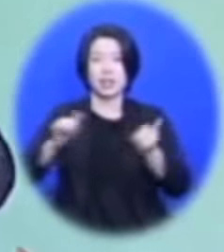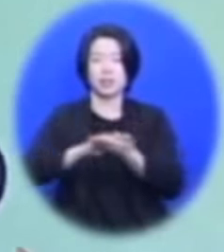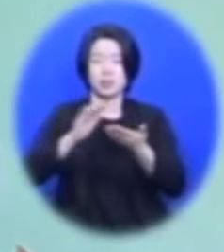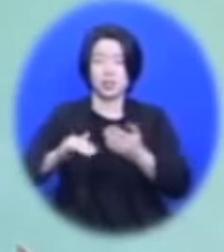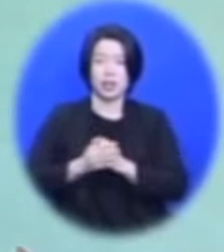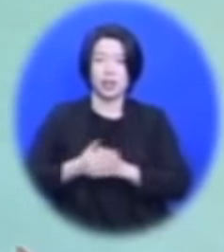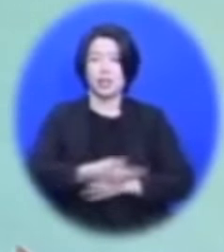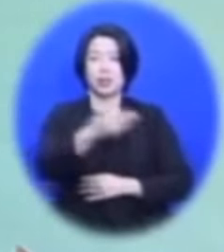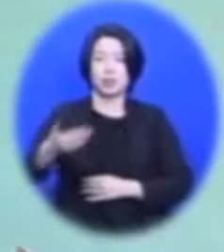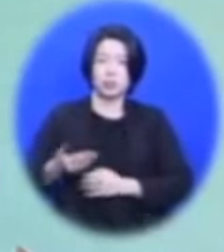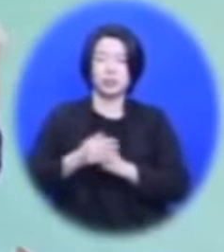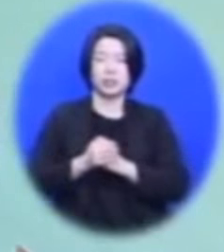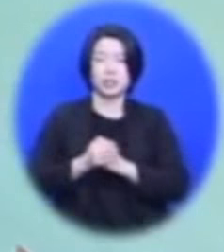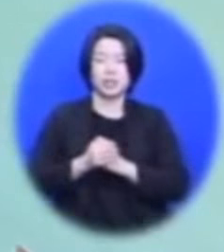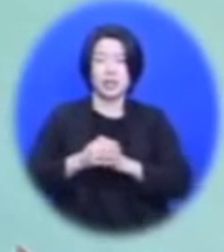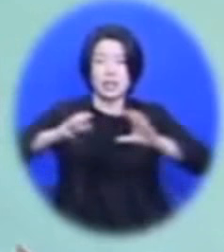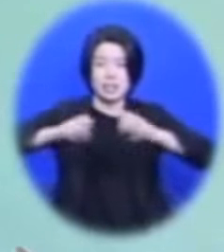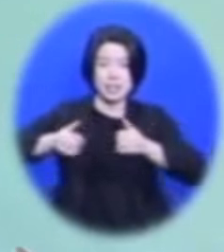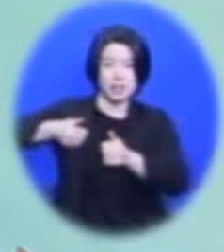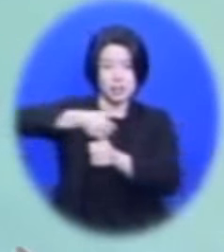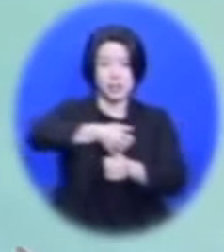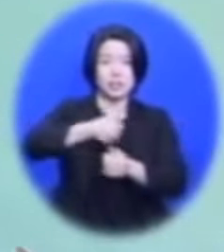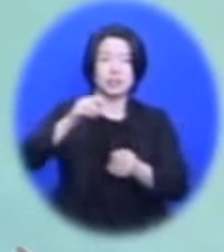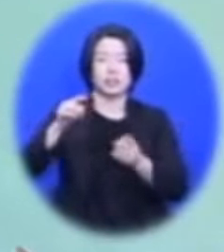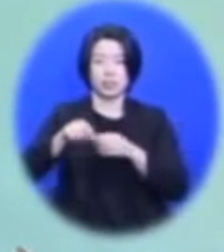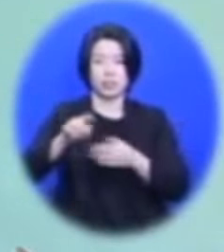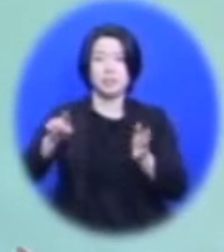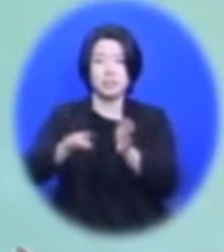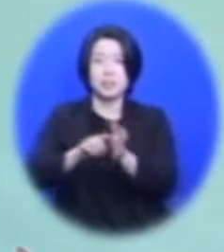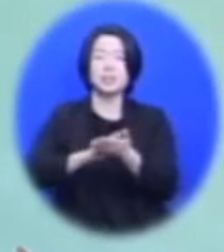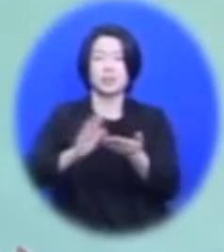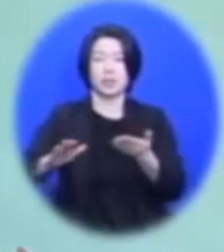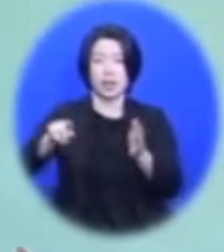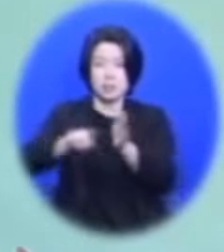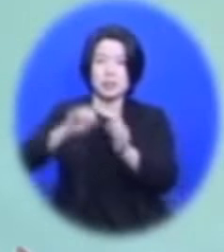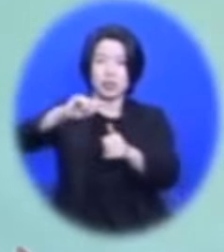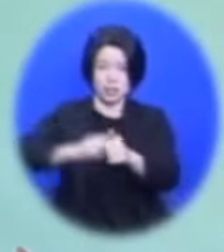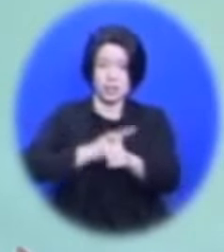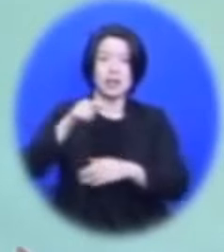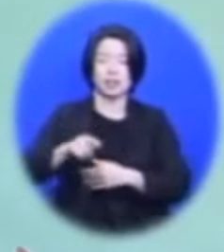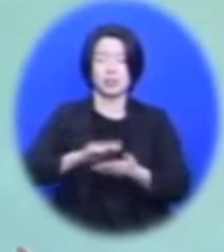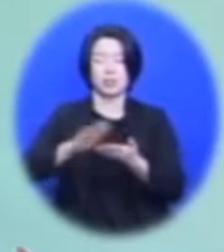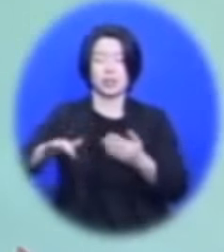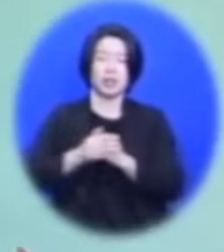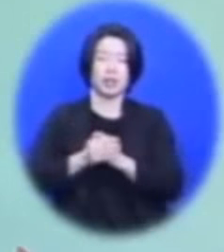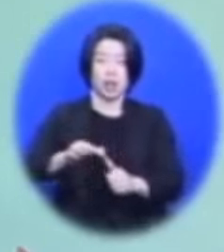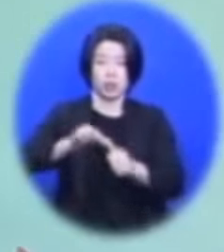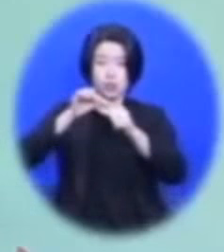여러분, 세상을 이기는 것은 믿음이에요. 믿어진다는 겁니다.